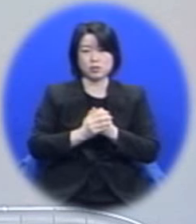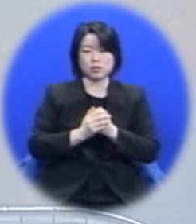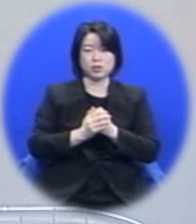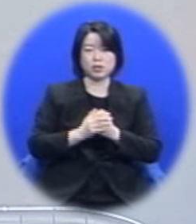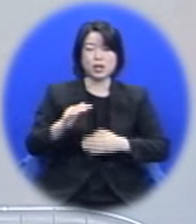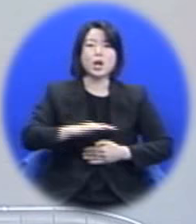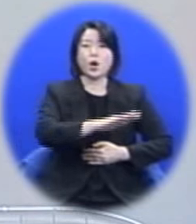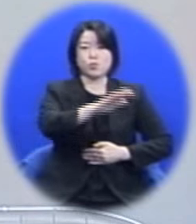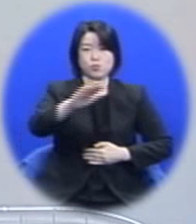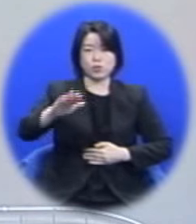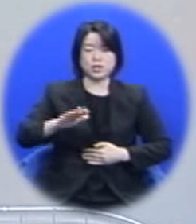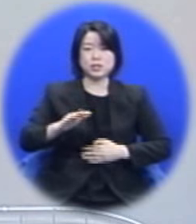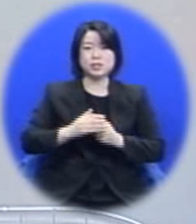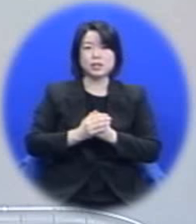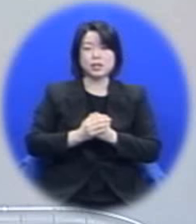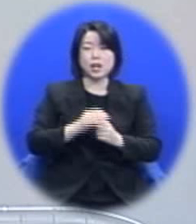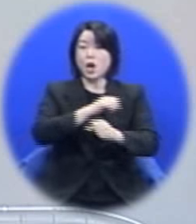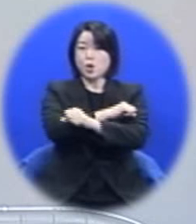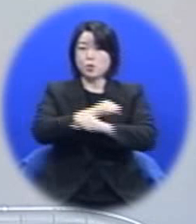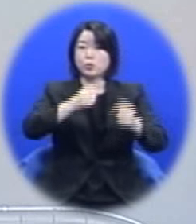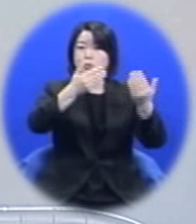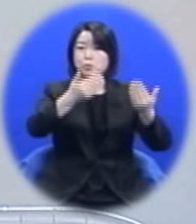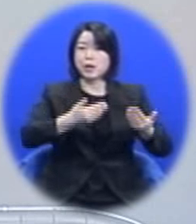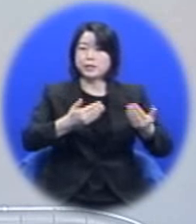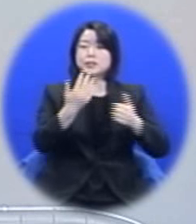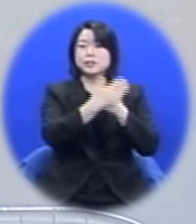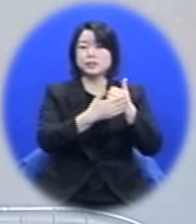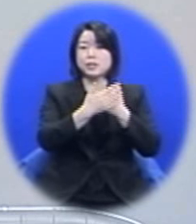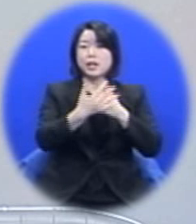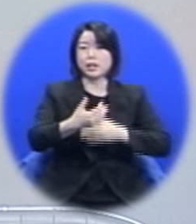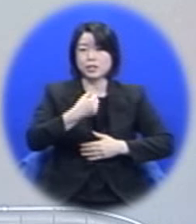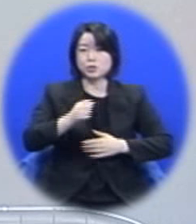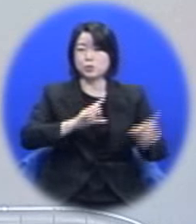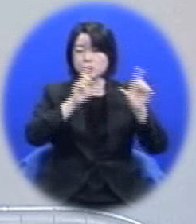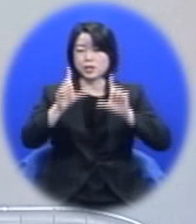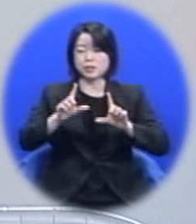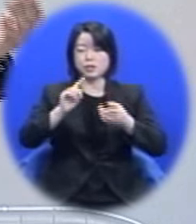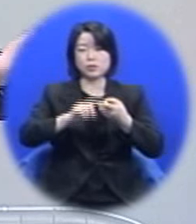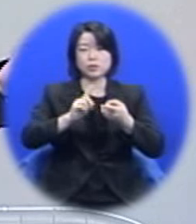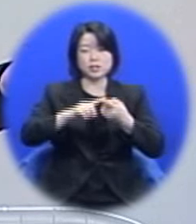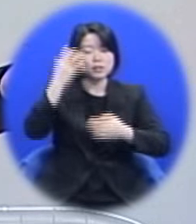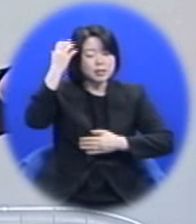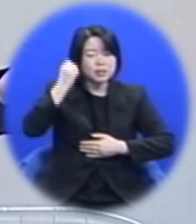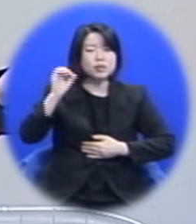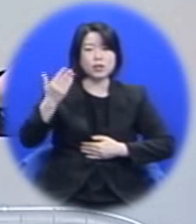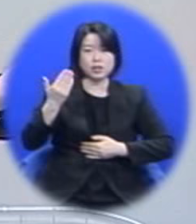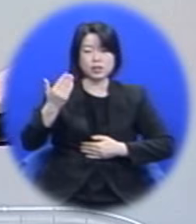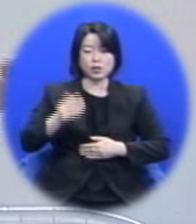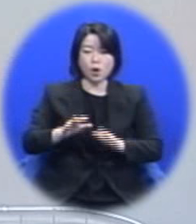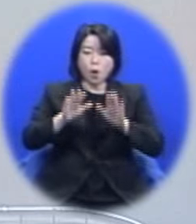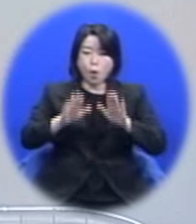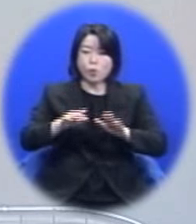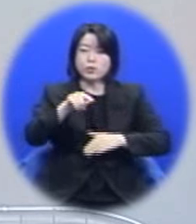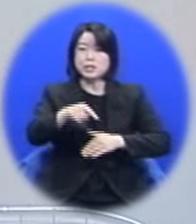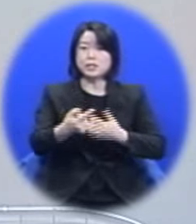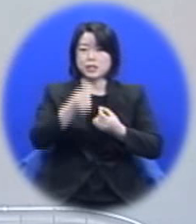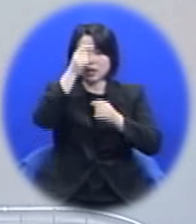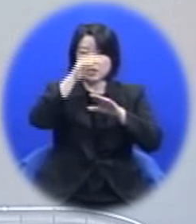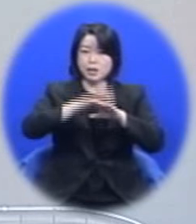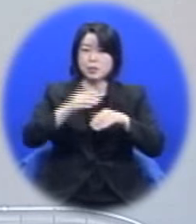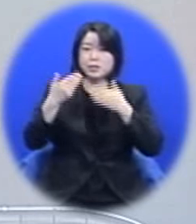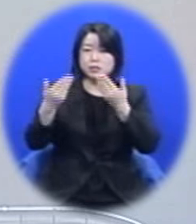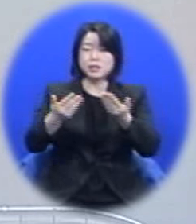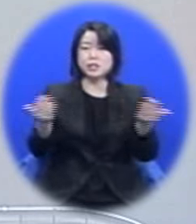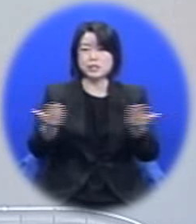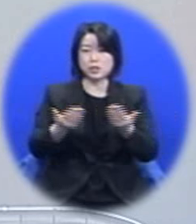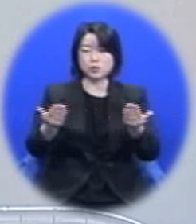우리는 용서받은 은혜로 살고 있는 걸 명심해야 됩니다. 오늘 이렇게 예배 드리는 것도 용서받은 은혜